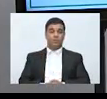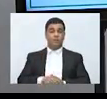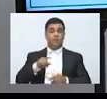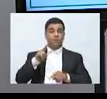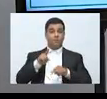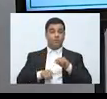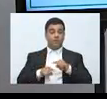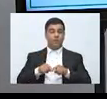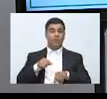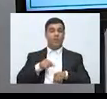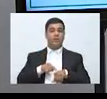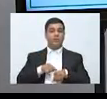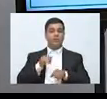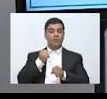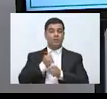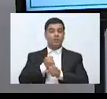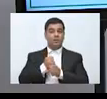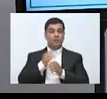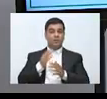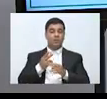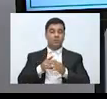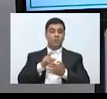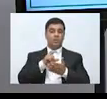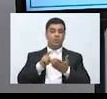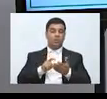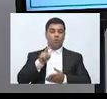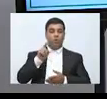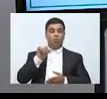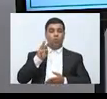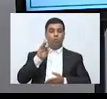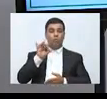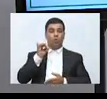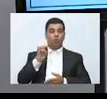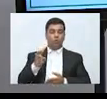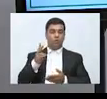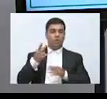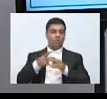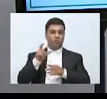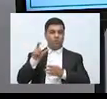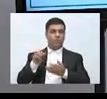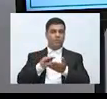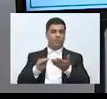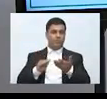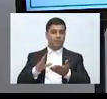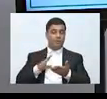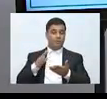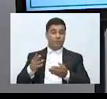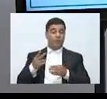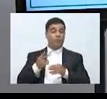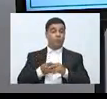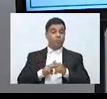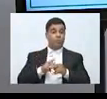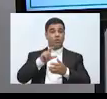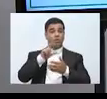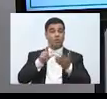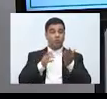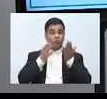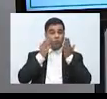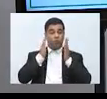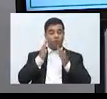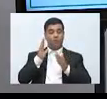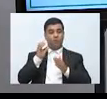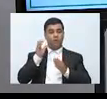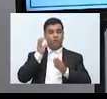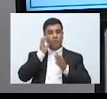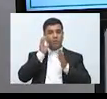Vatanni his etish she'ri Humoyun ijodi. Bu she'rni o'qing,